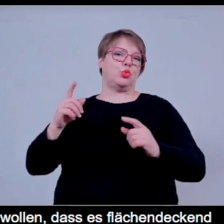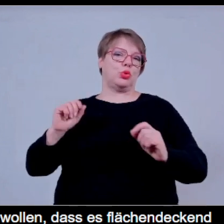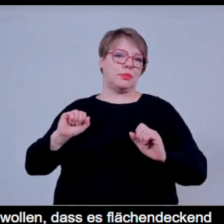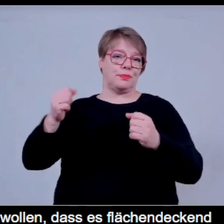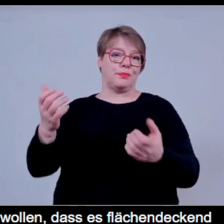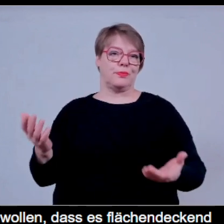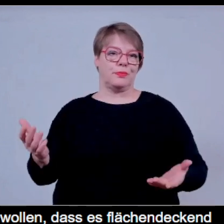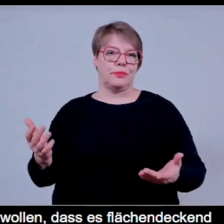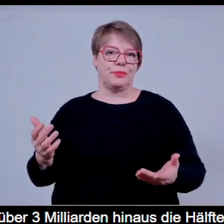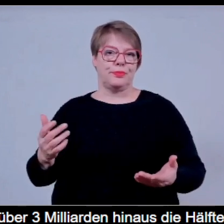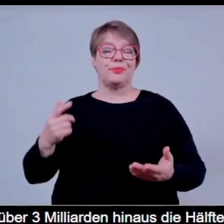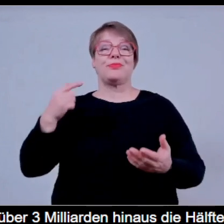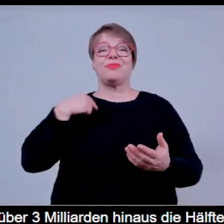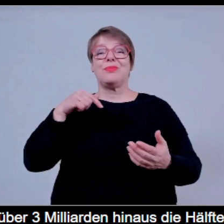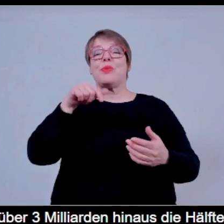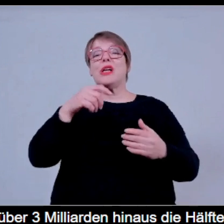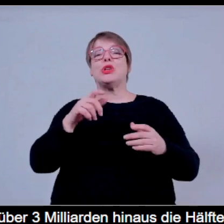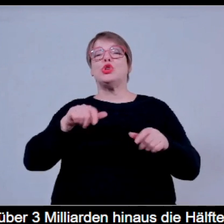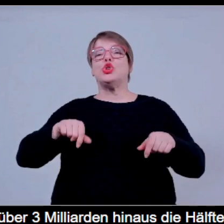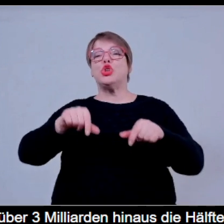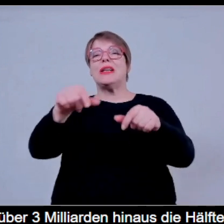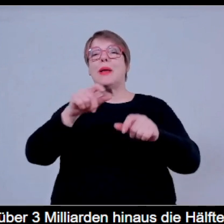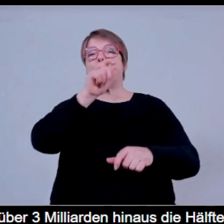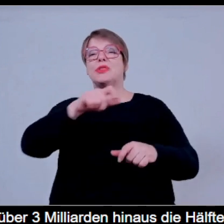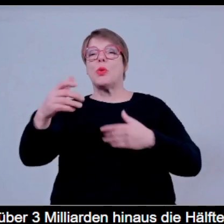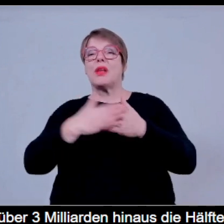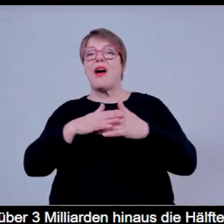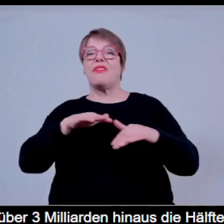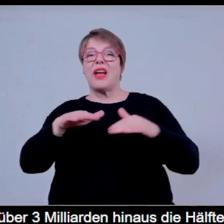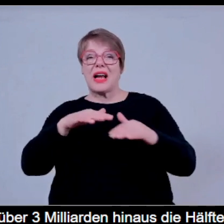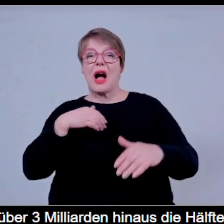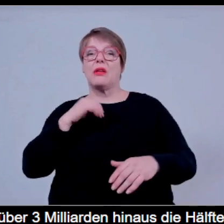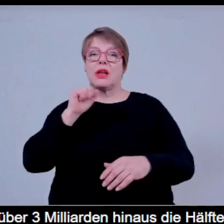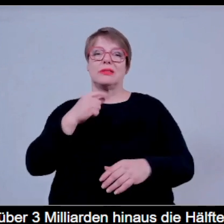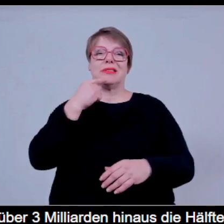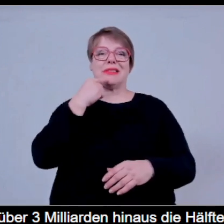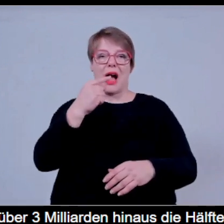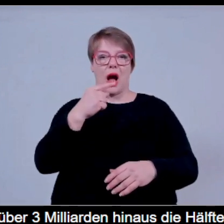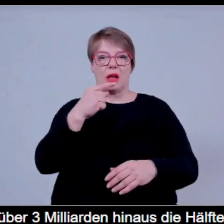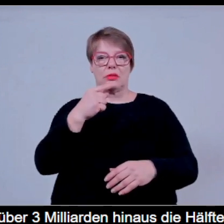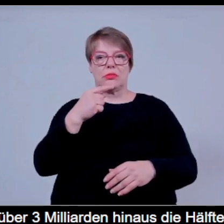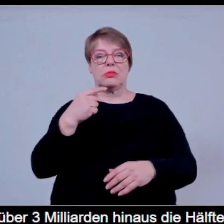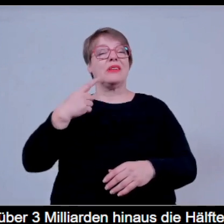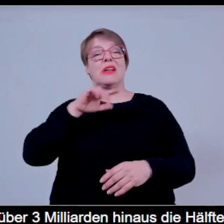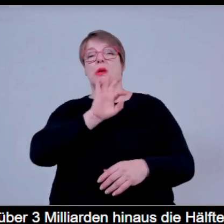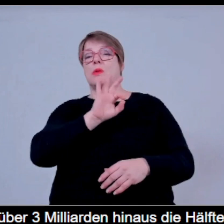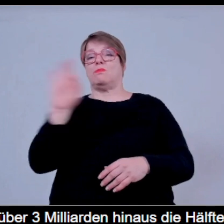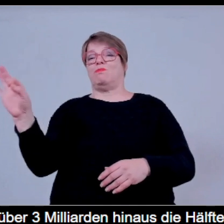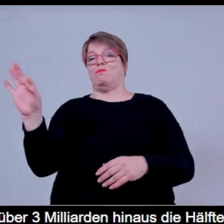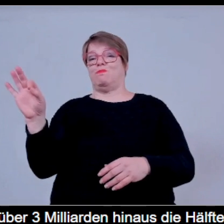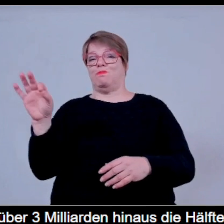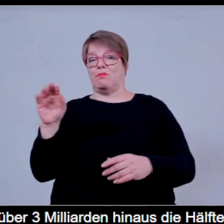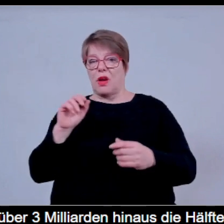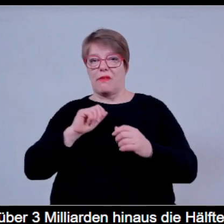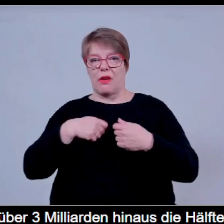wie etwa zur Schule. Das ist ein wichtiges Angebot zur frühzeitigen Bindung der jungen Menschen an den ÖPNV. Man kann da,